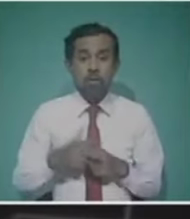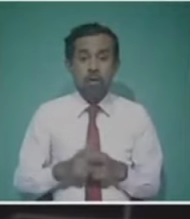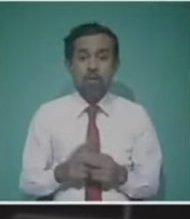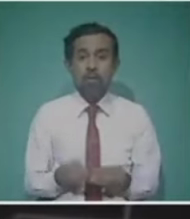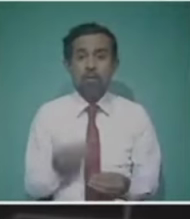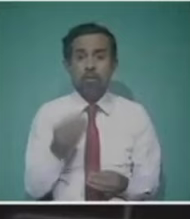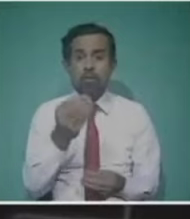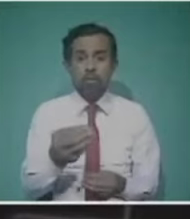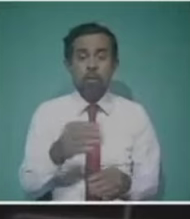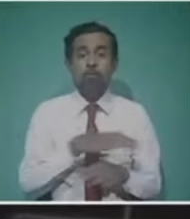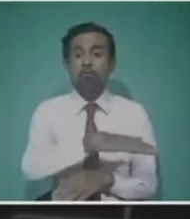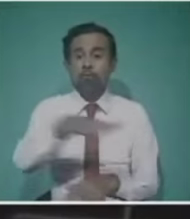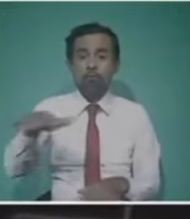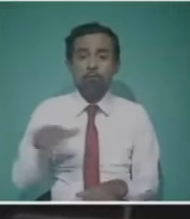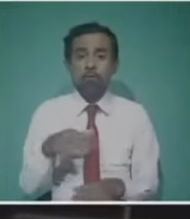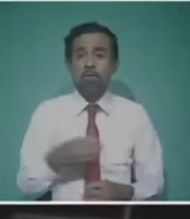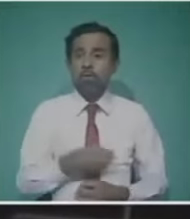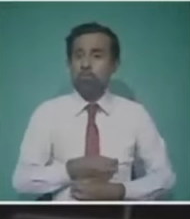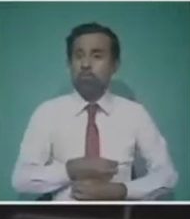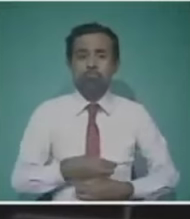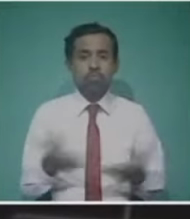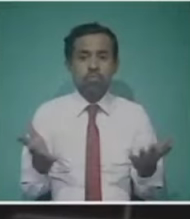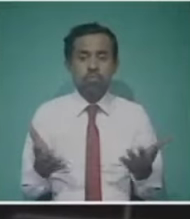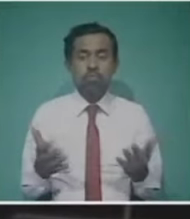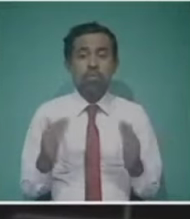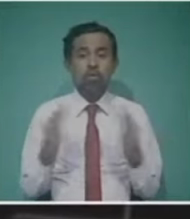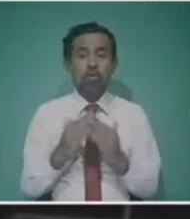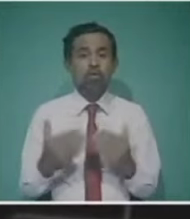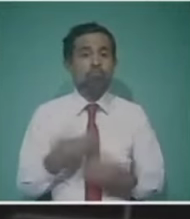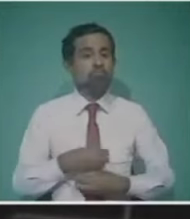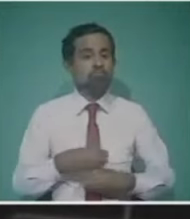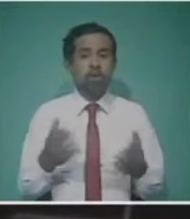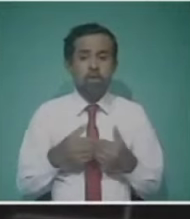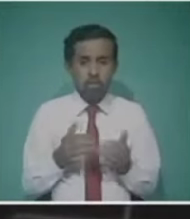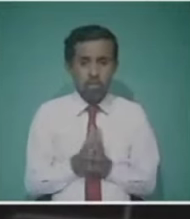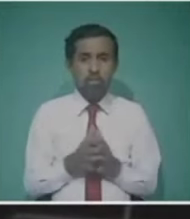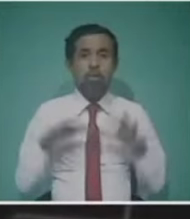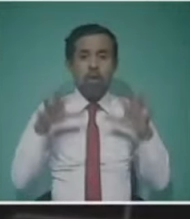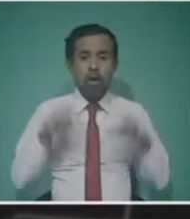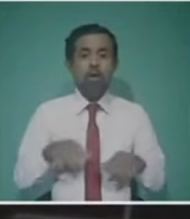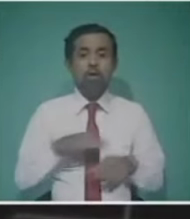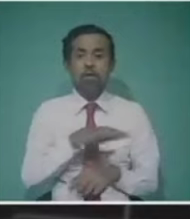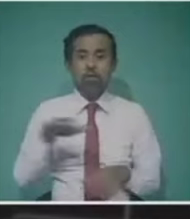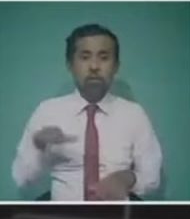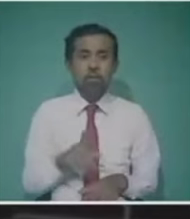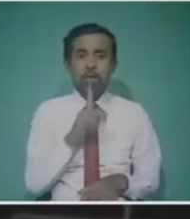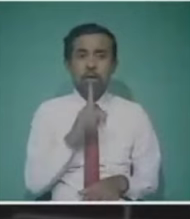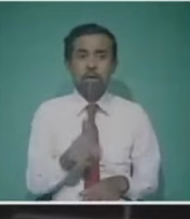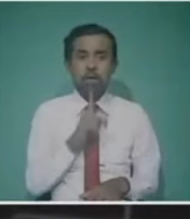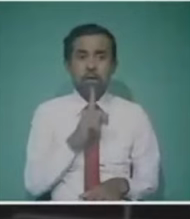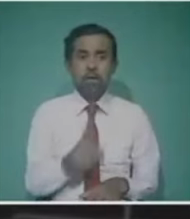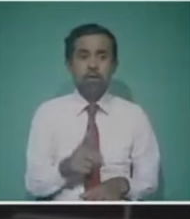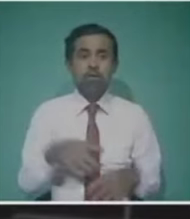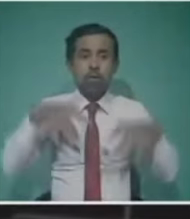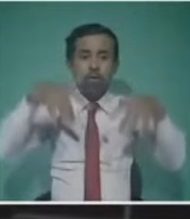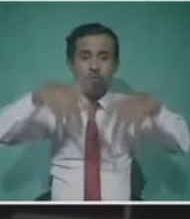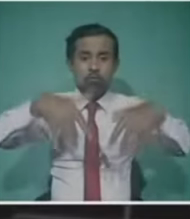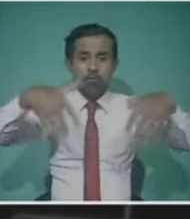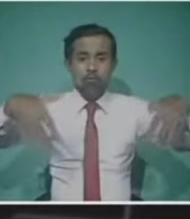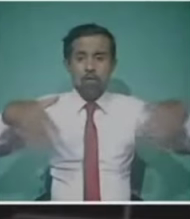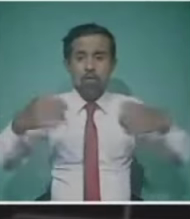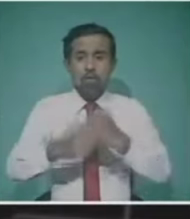அது தங்களுக்குரிய காணி என்று கோவி என்ற ஒரு செங்கலடியை சேர்ந்தவர் வந்து இப்பொழுது வேலியை போட்டு அதை துண்டு உண்டாக பிரித்து விற்கிற நிலைமை